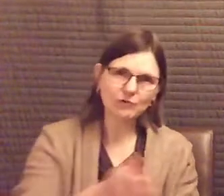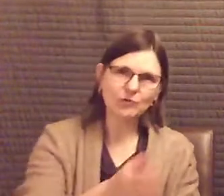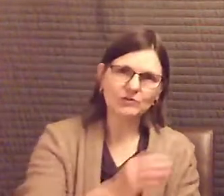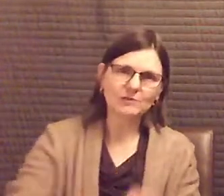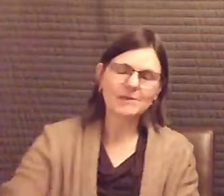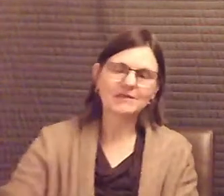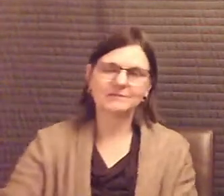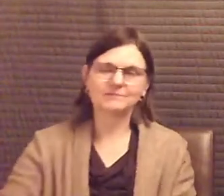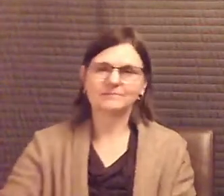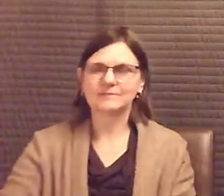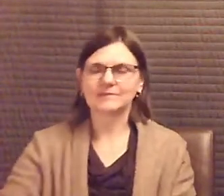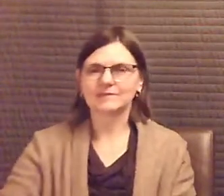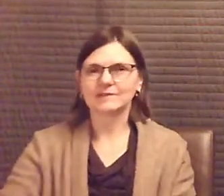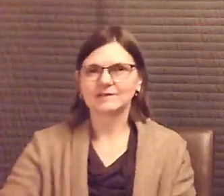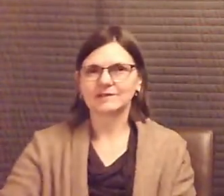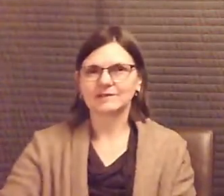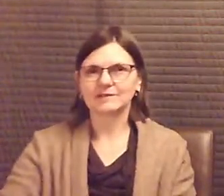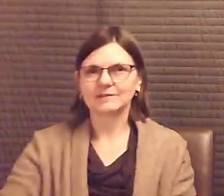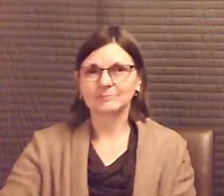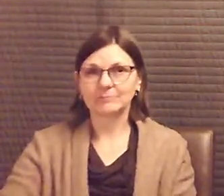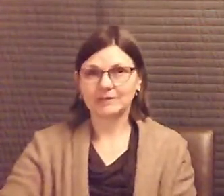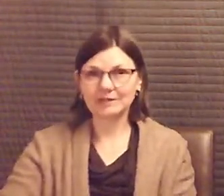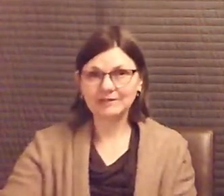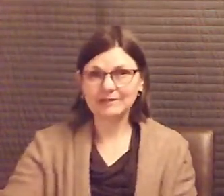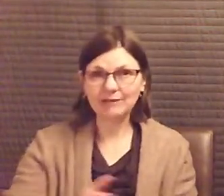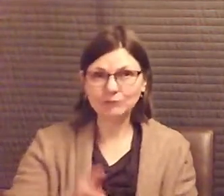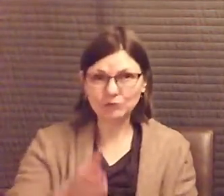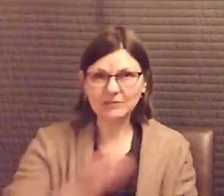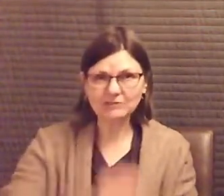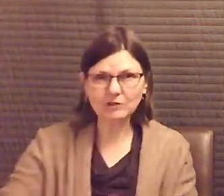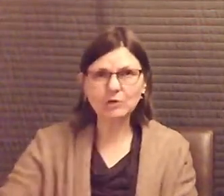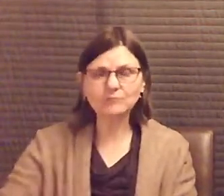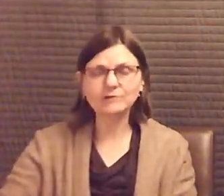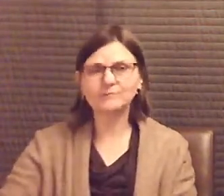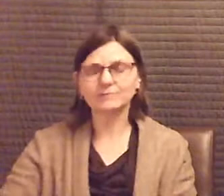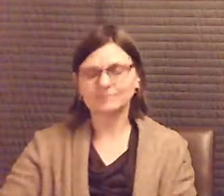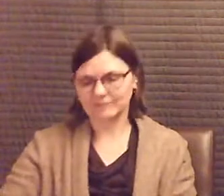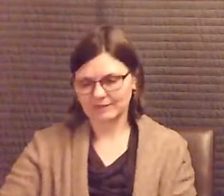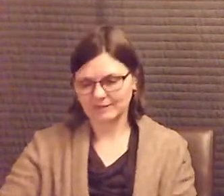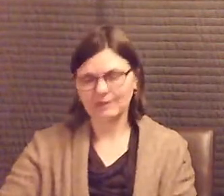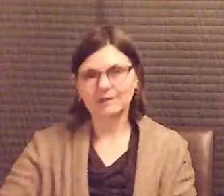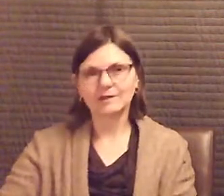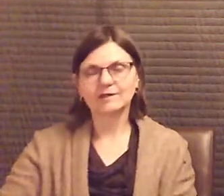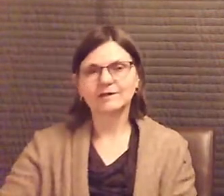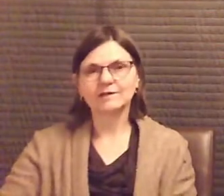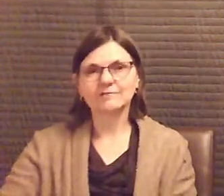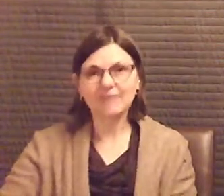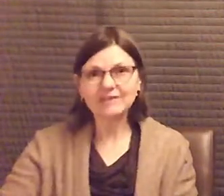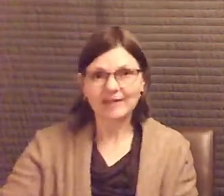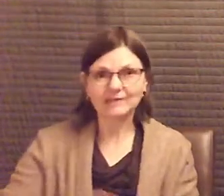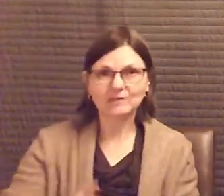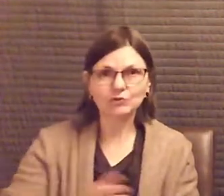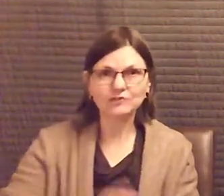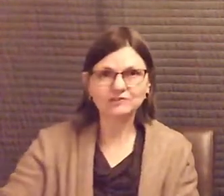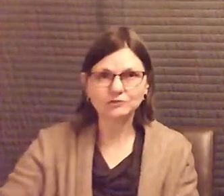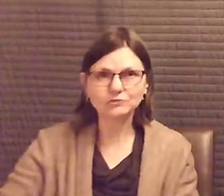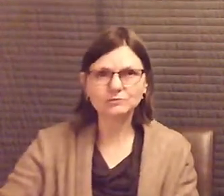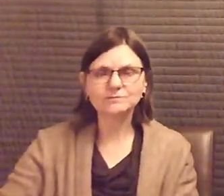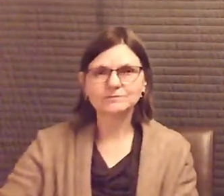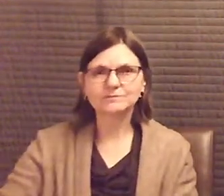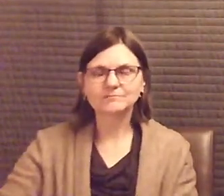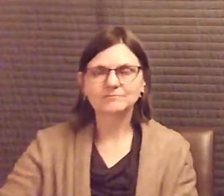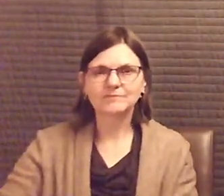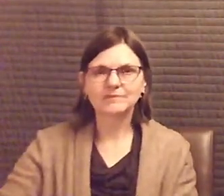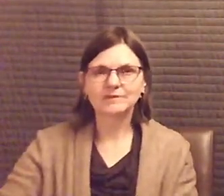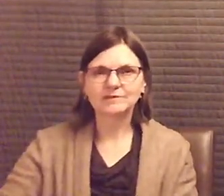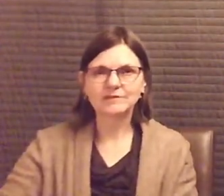en geef ook de gemeente al uren en de wielen ben je er klaar voor om dat te geloven nu nodig om hun doe dat weet jij dat god dat zou doen